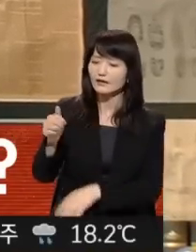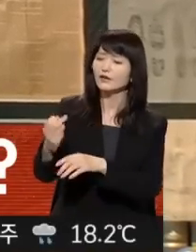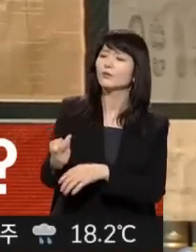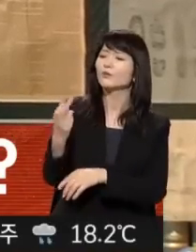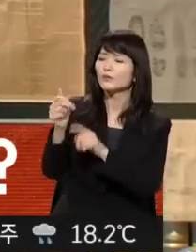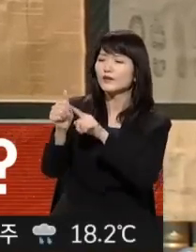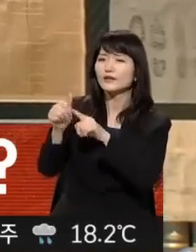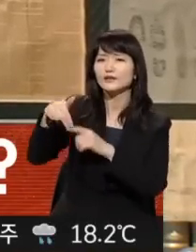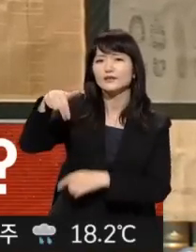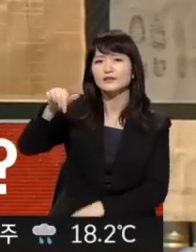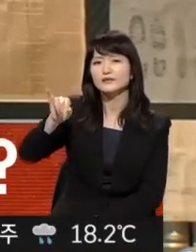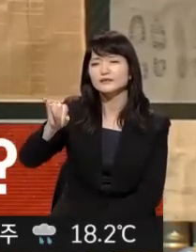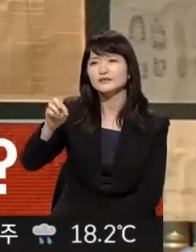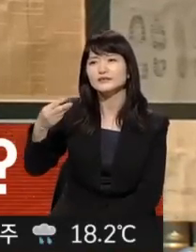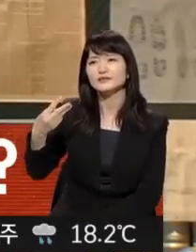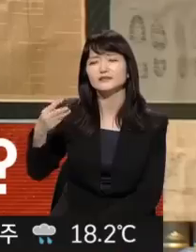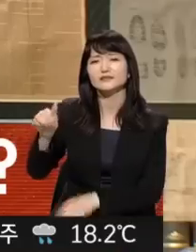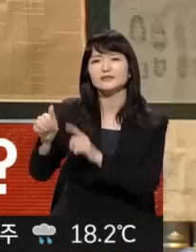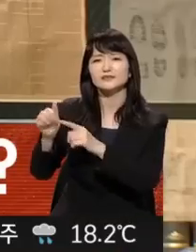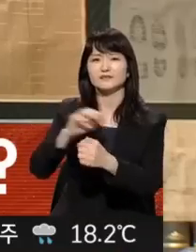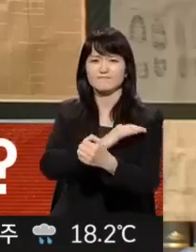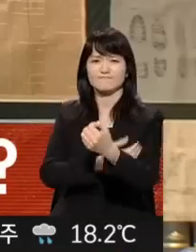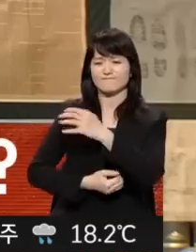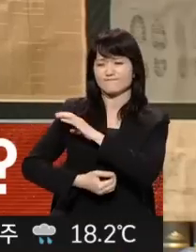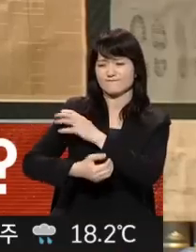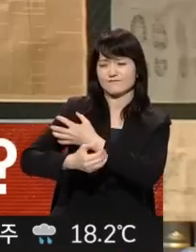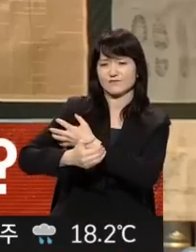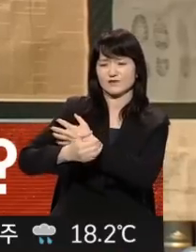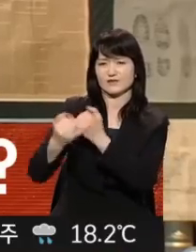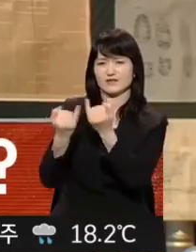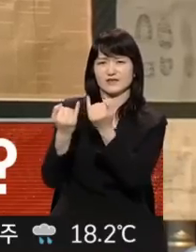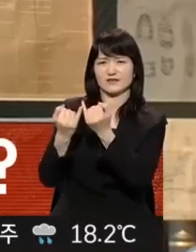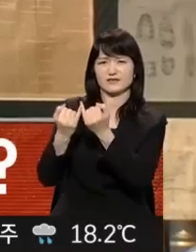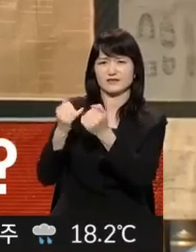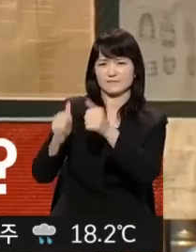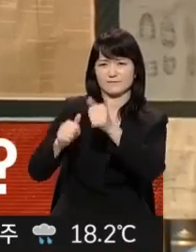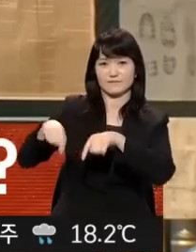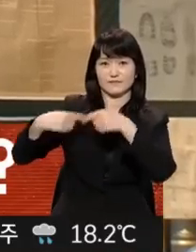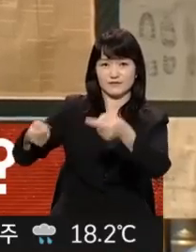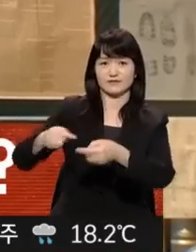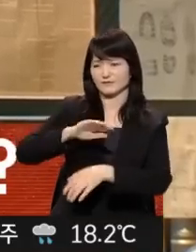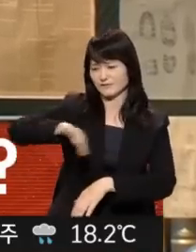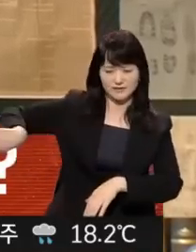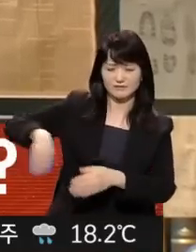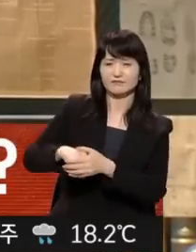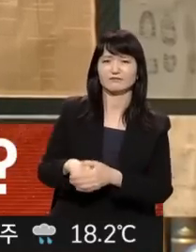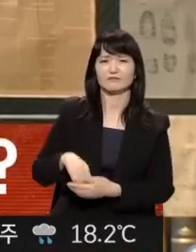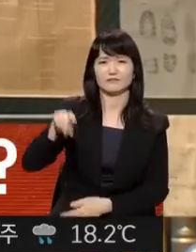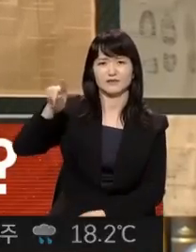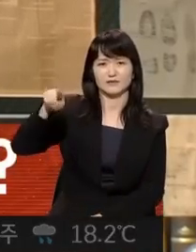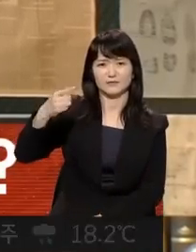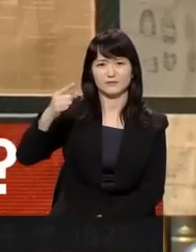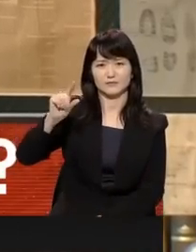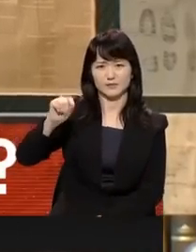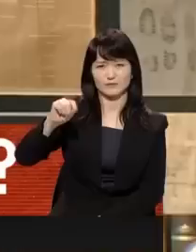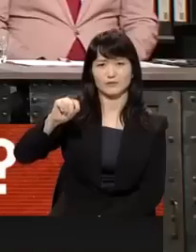나 머스크린 나갈 거야 저리 나와 백만 숨을 하려고